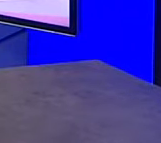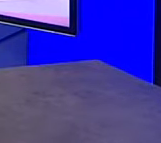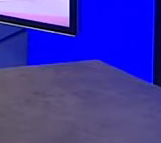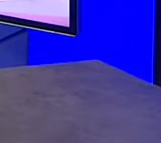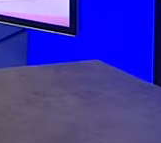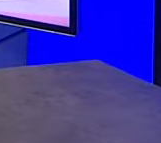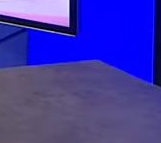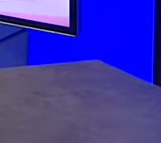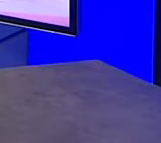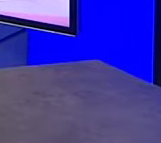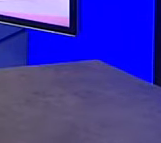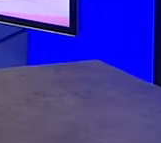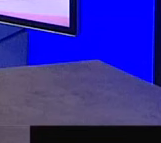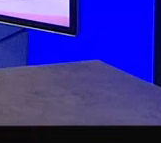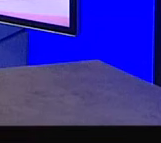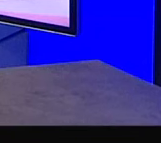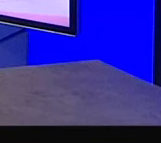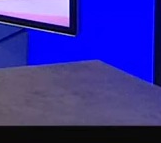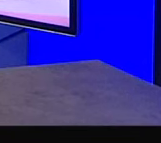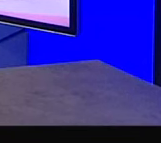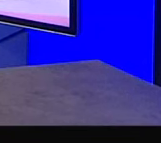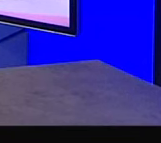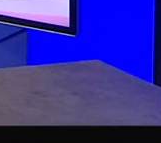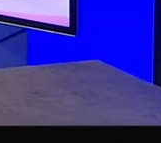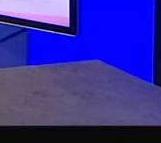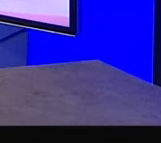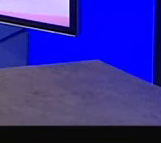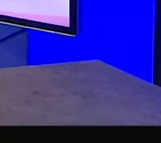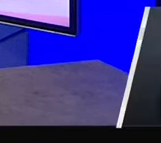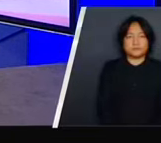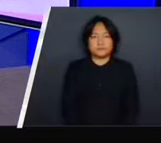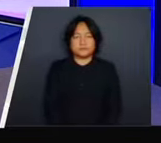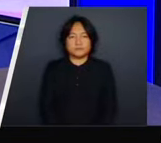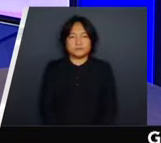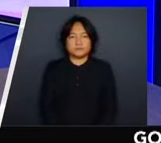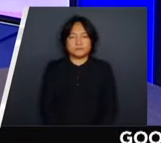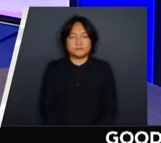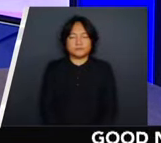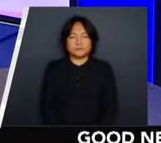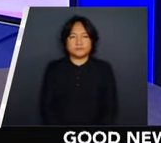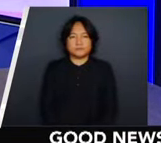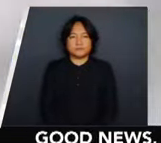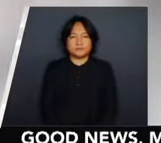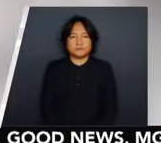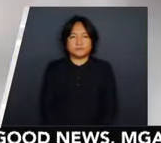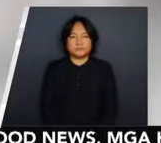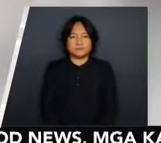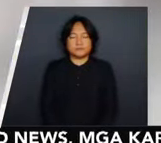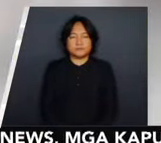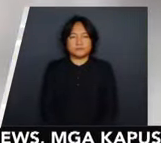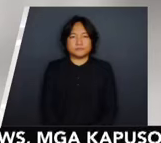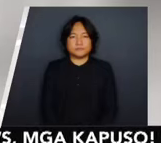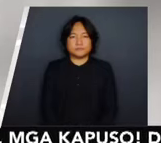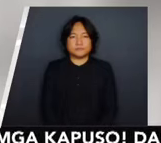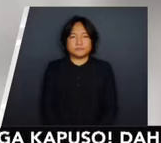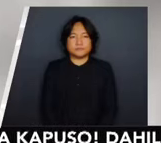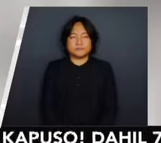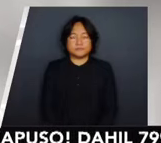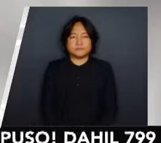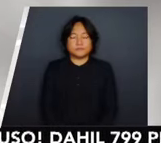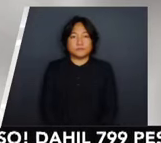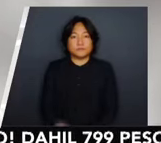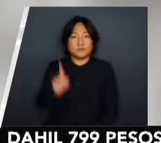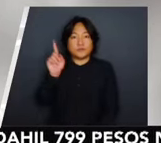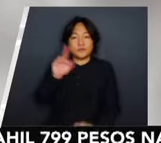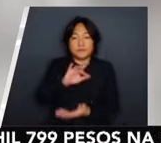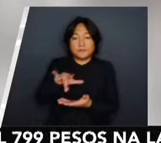breaking records all over the world ang atake ng Hello Love Again na mapapanood din sa Middle East. Isang linggo pa lang kasi ito sa mga sinihan